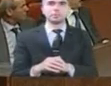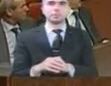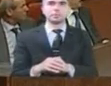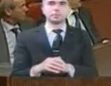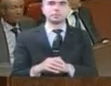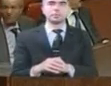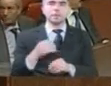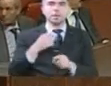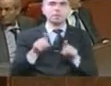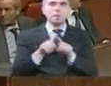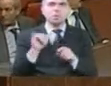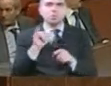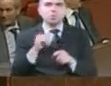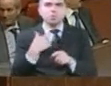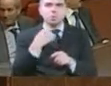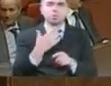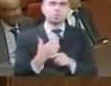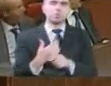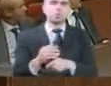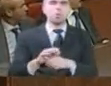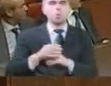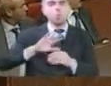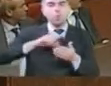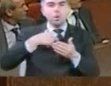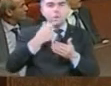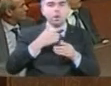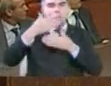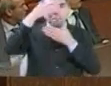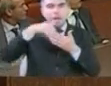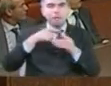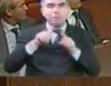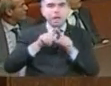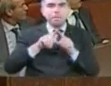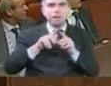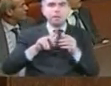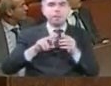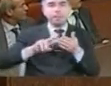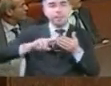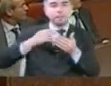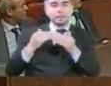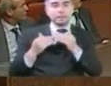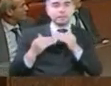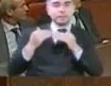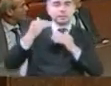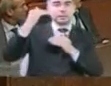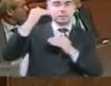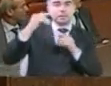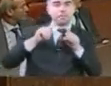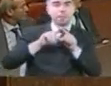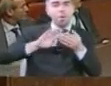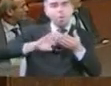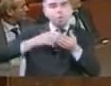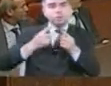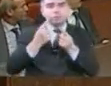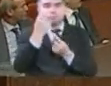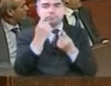شو واقع؟ اللي كتشكي منه بلادنا ماشي كتشكي من التدهور ديال والتضخم اللي هو اللي كيبين واش كاين تدهور